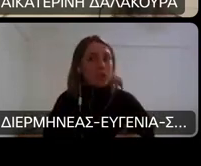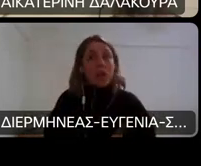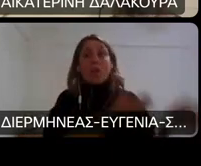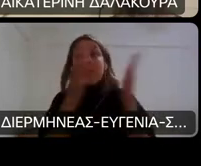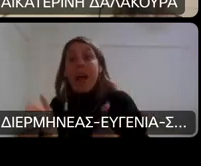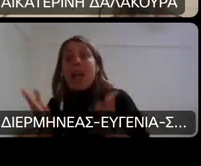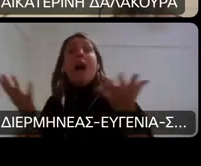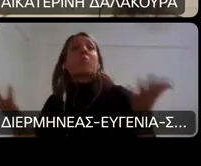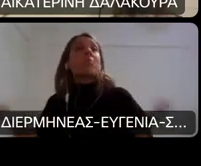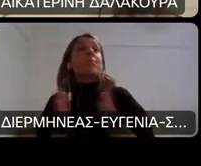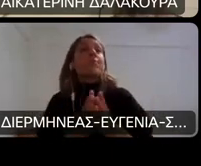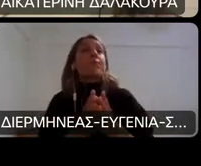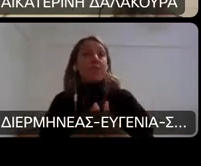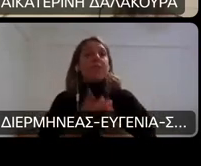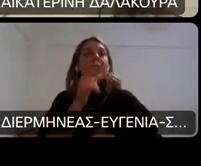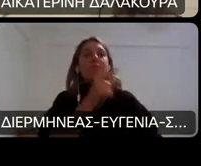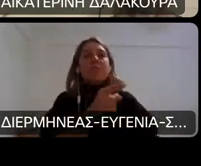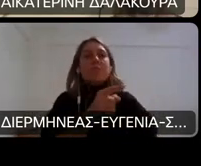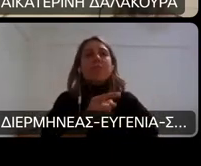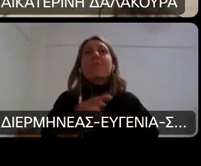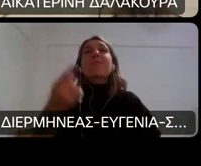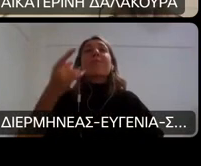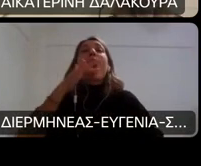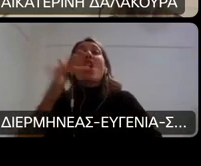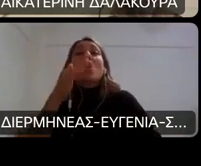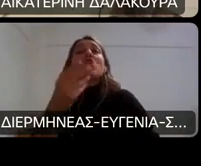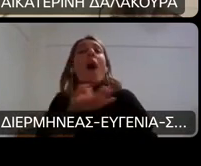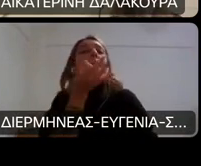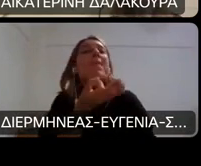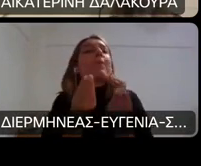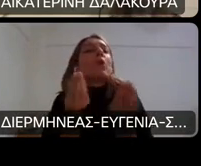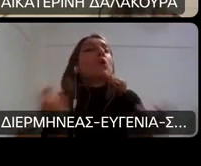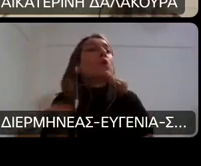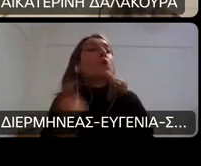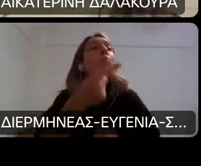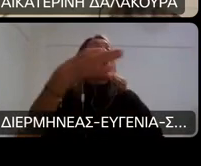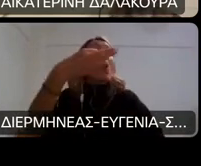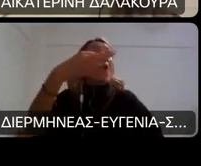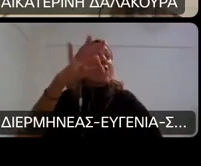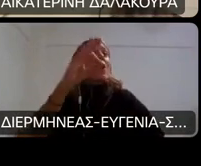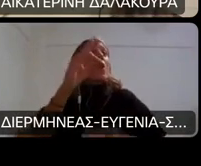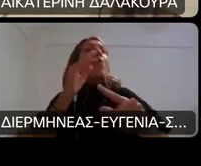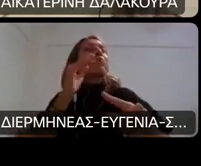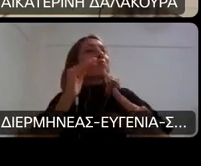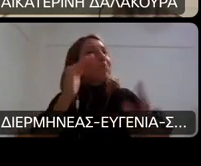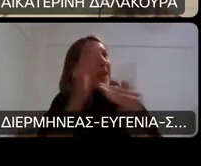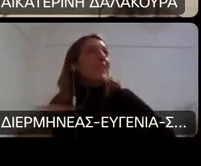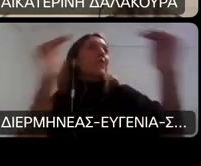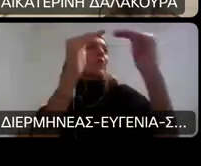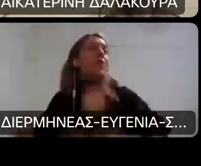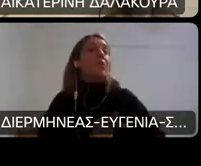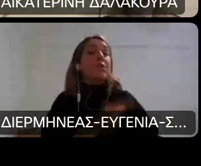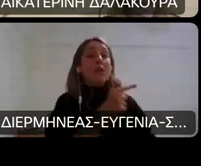στη χρήση μιας γλώσσας ευαίσθητης ως προς το φύλο, κάθε έτος διαφορετικών κατηγοριών της ακαδημαϊκής